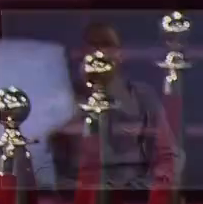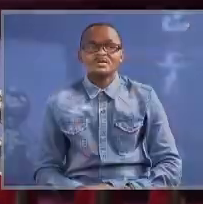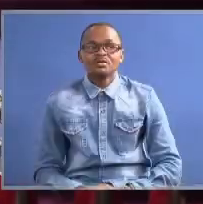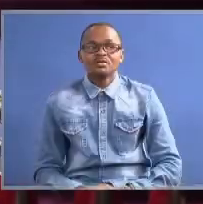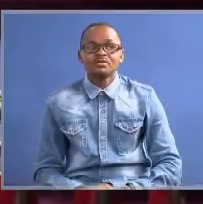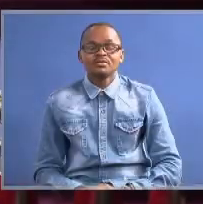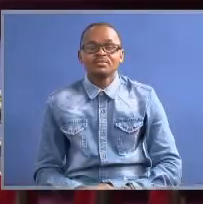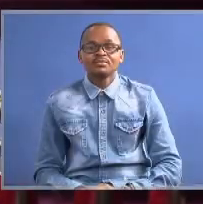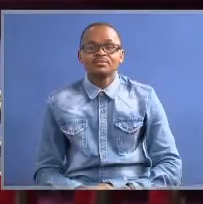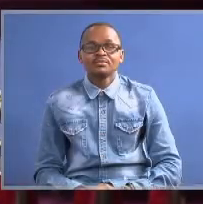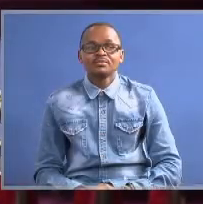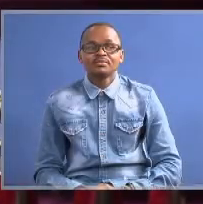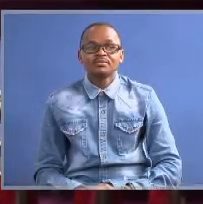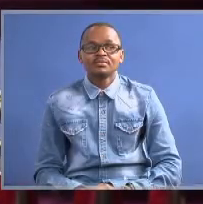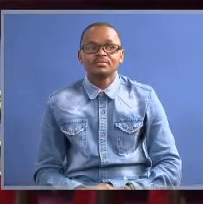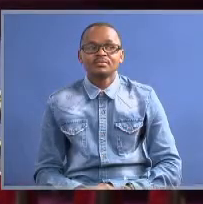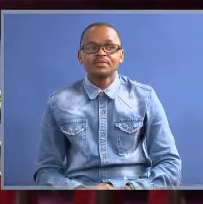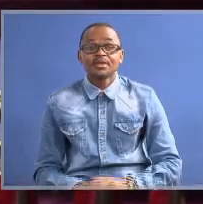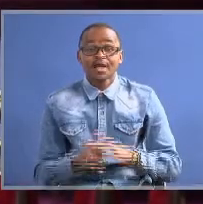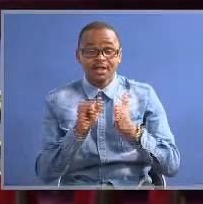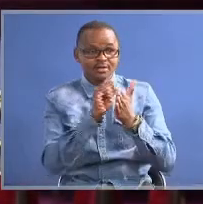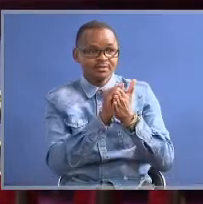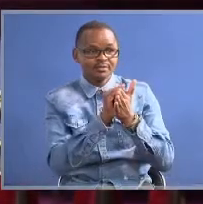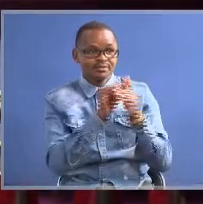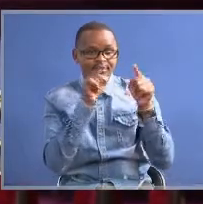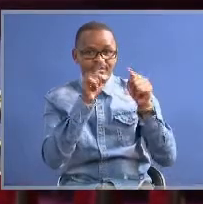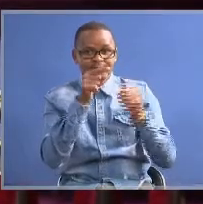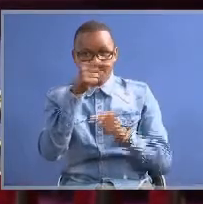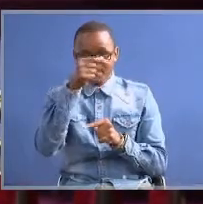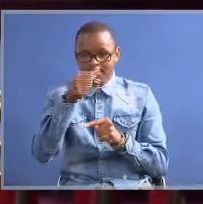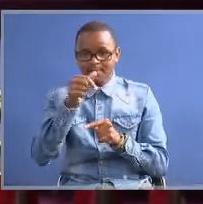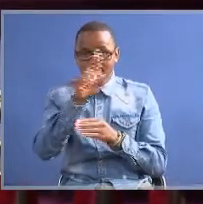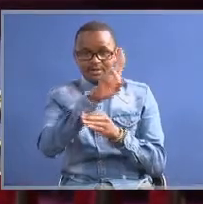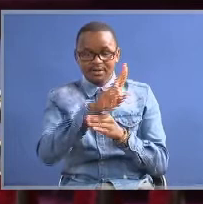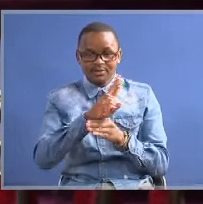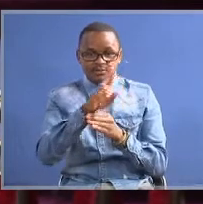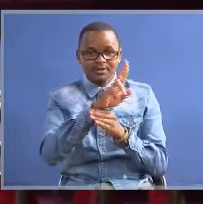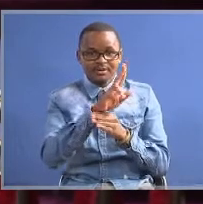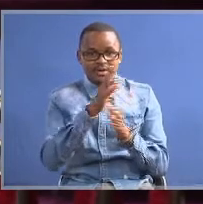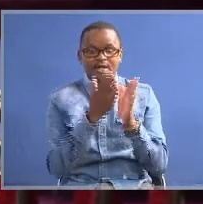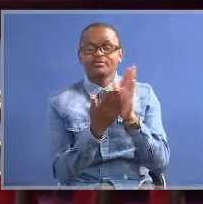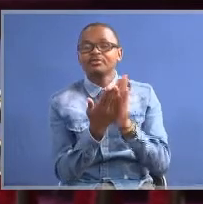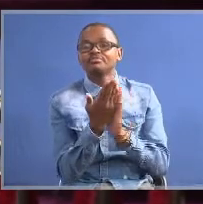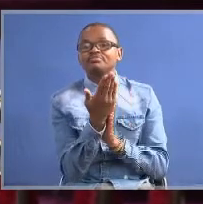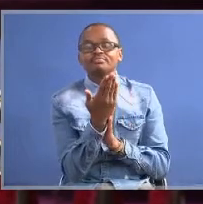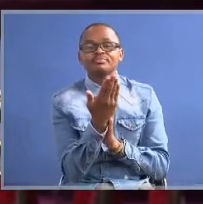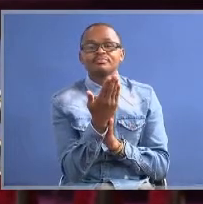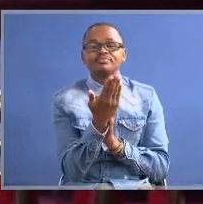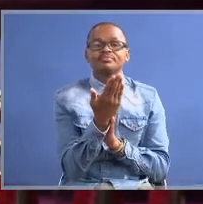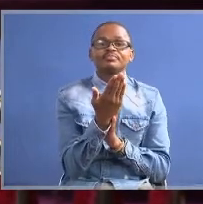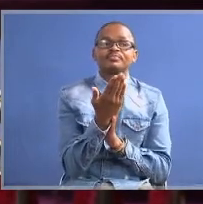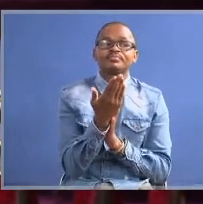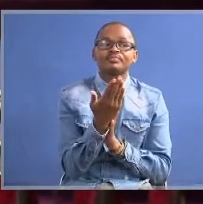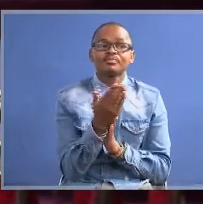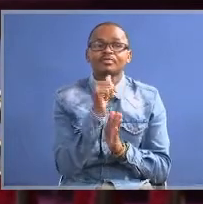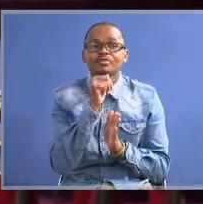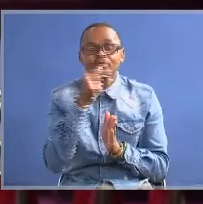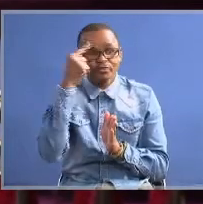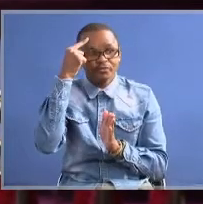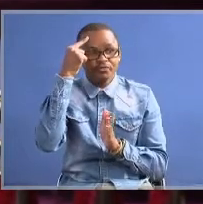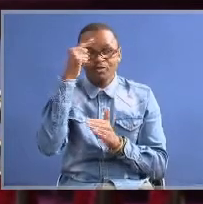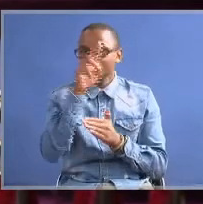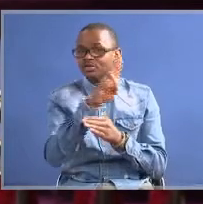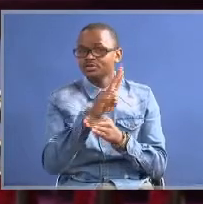Iko nini caption pale ya kwamba hiyo pesa itumie kwa mambo ya maendeleo, not for